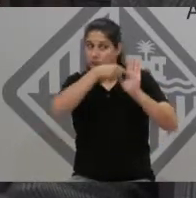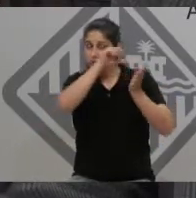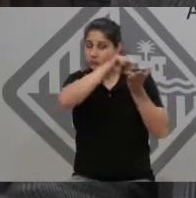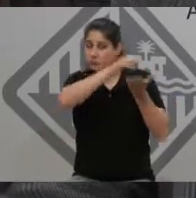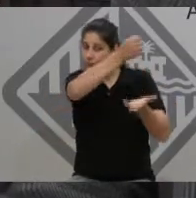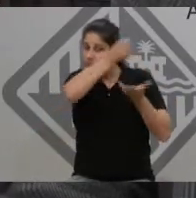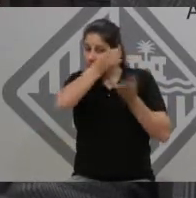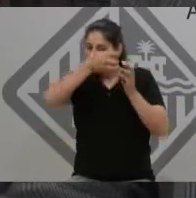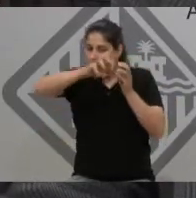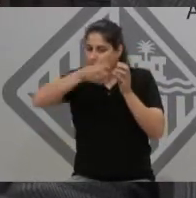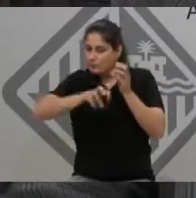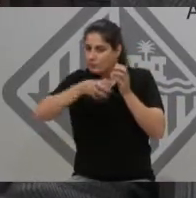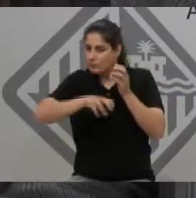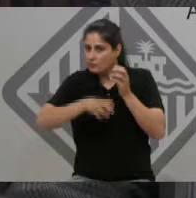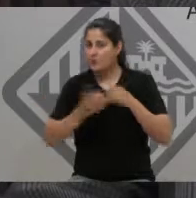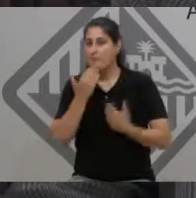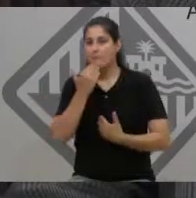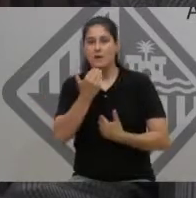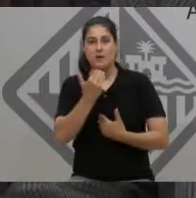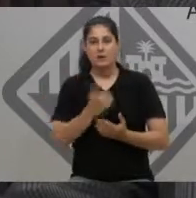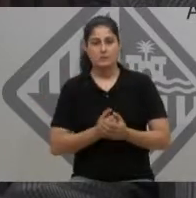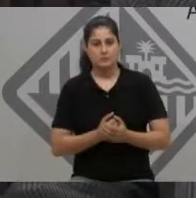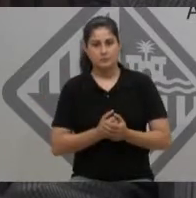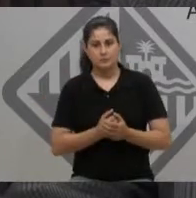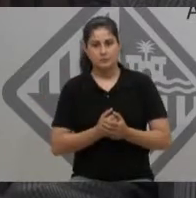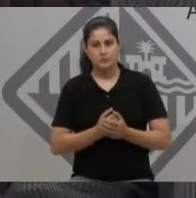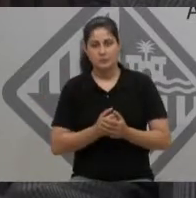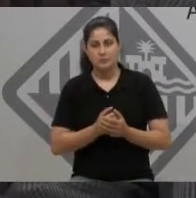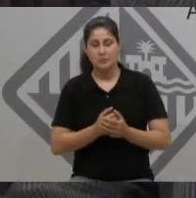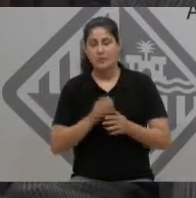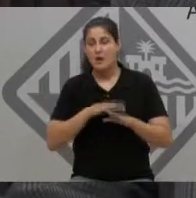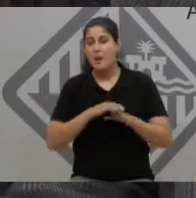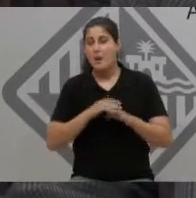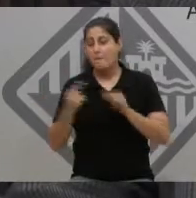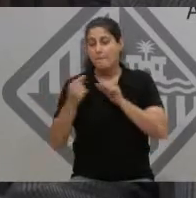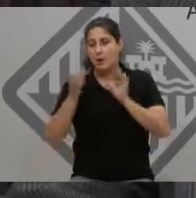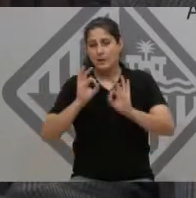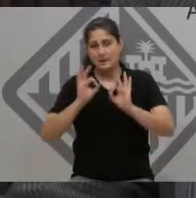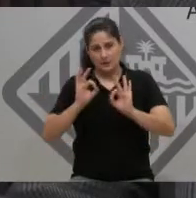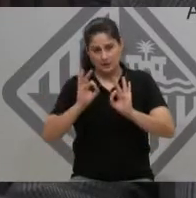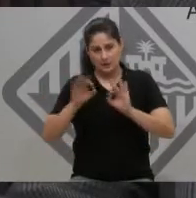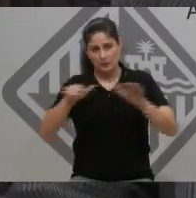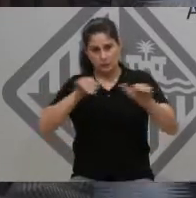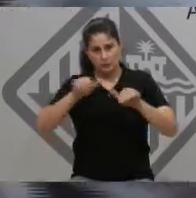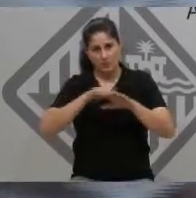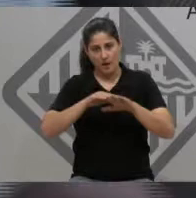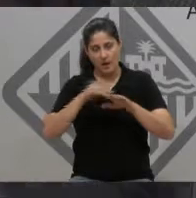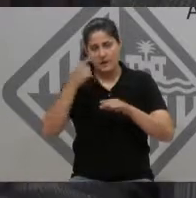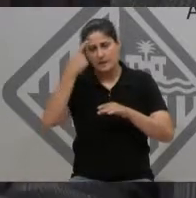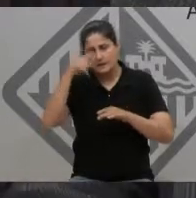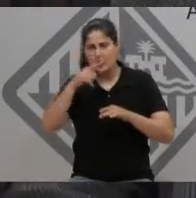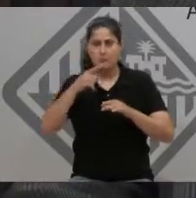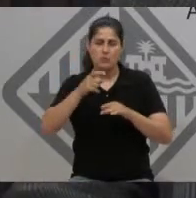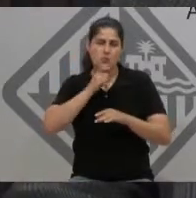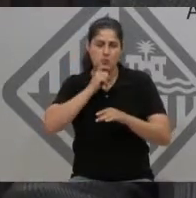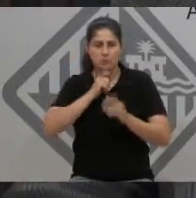capitalitat. I demanem que el Batlle convoqui anualment un ple extraordinari per dur a terme això. Creiem que totes les